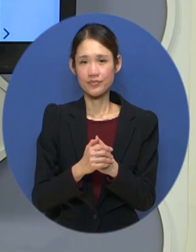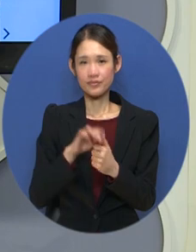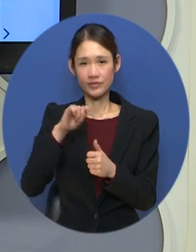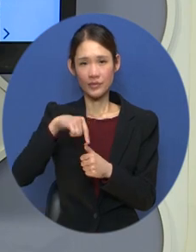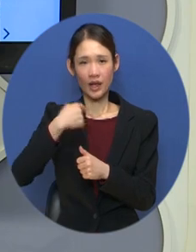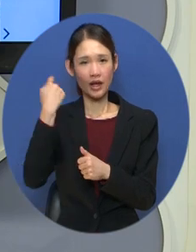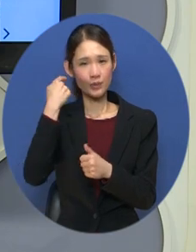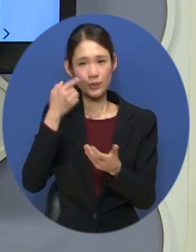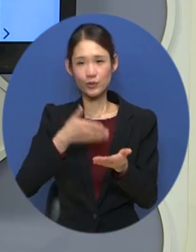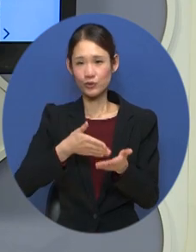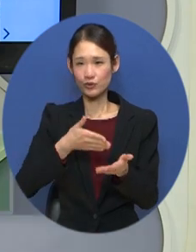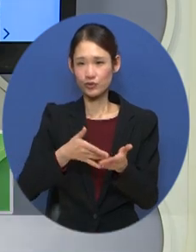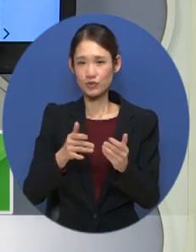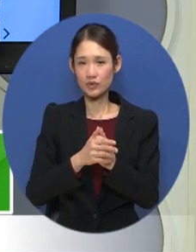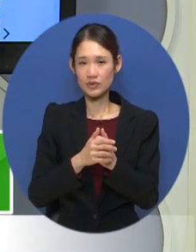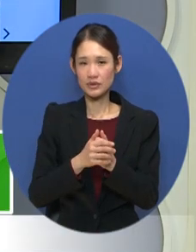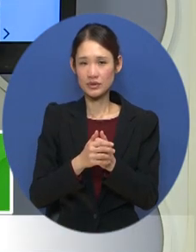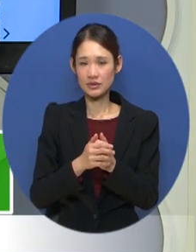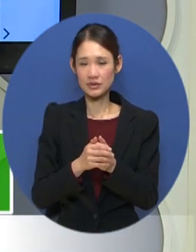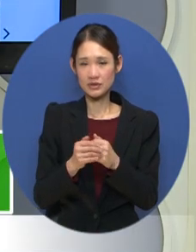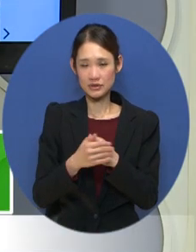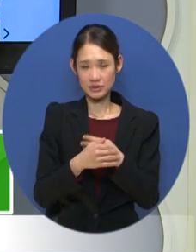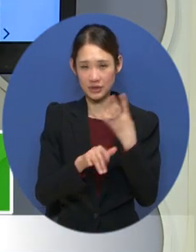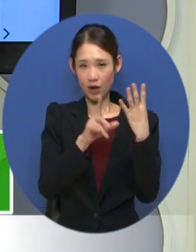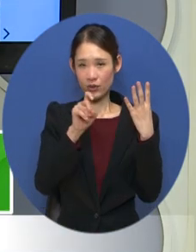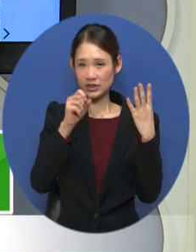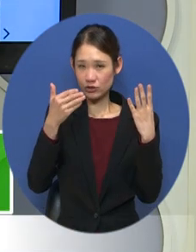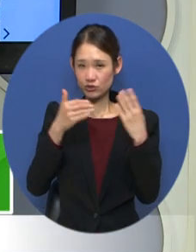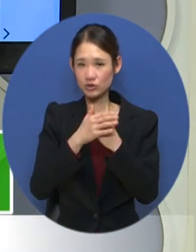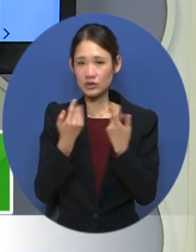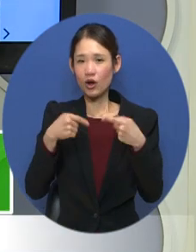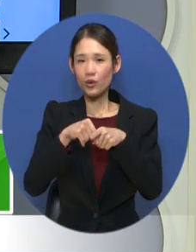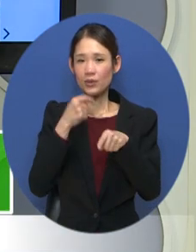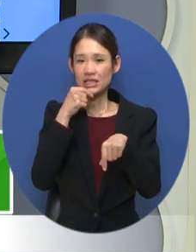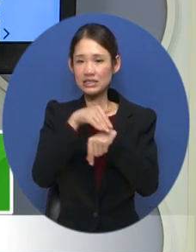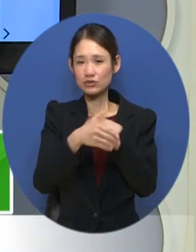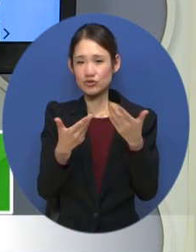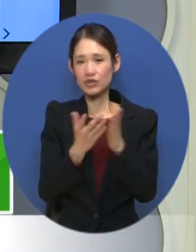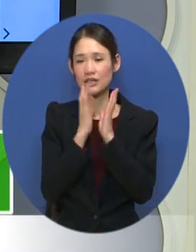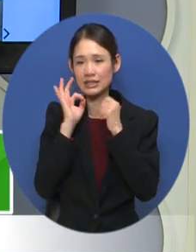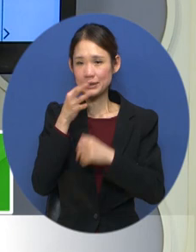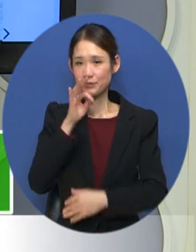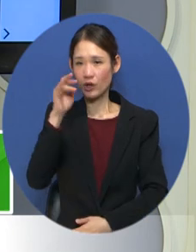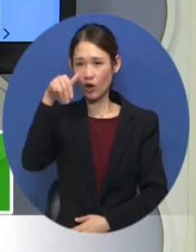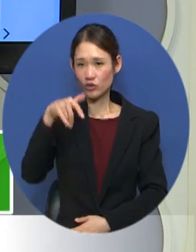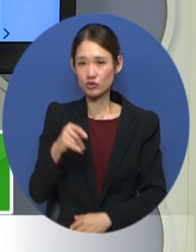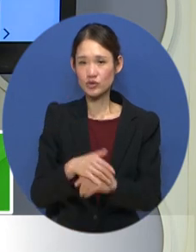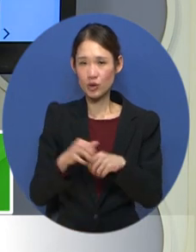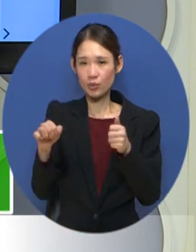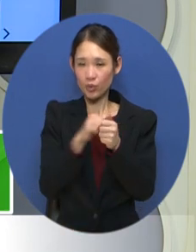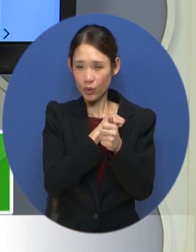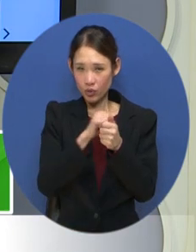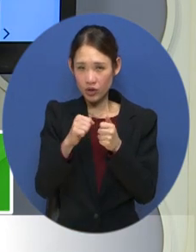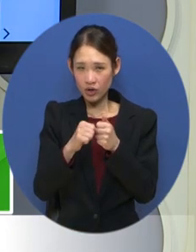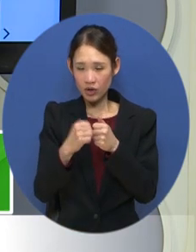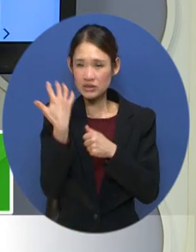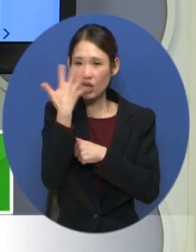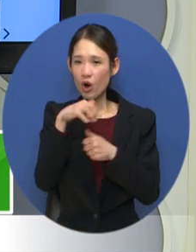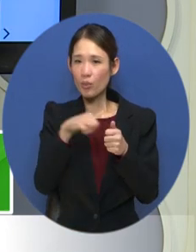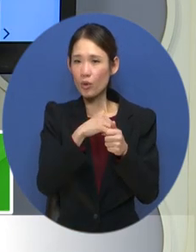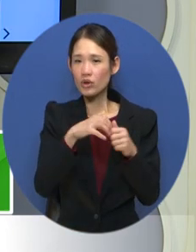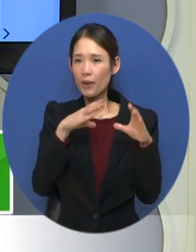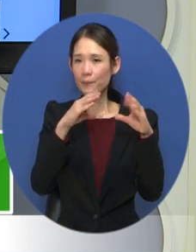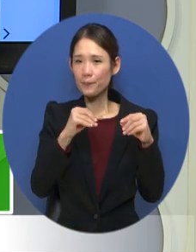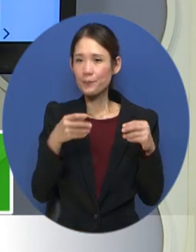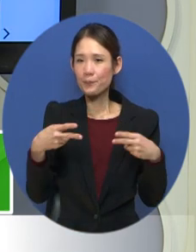다음 소식입니다 지난 19일 더불어 민주당 김영주 의원 n 폭력 성폭력 문제의 근절을 위한 근본적